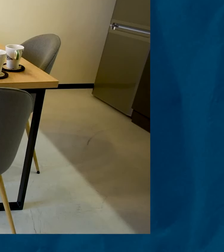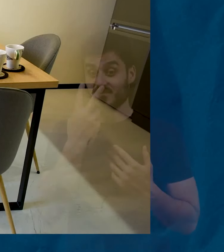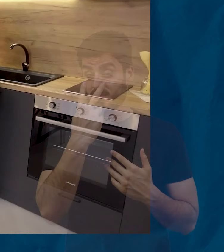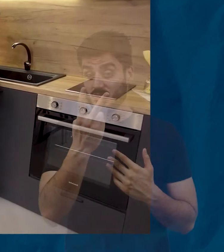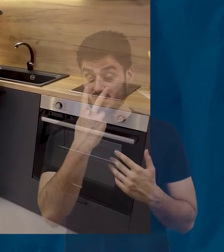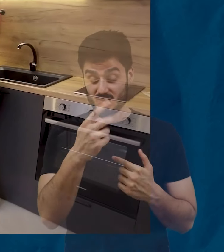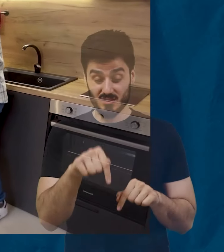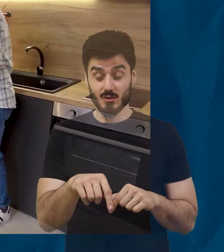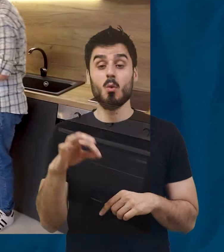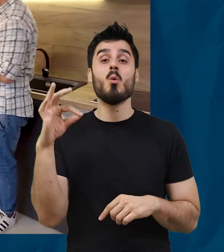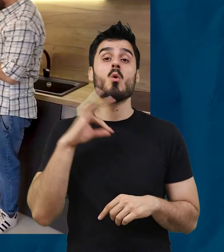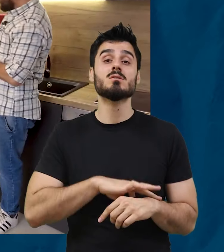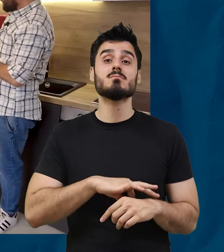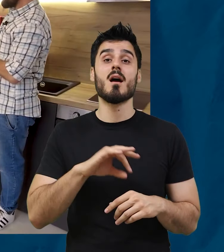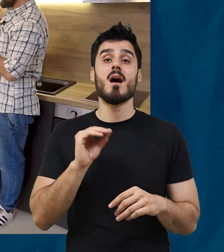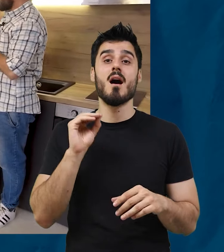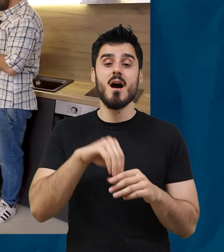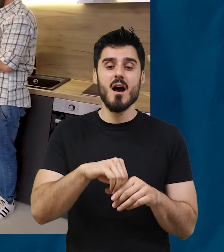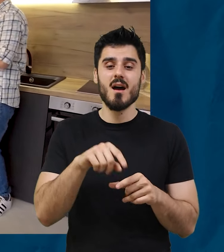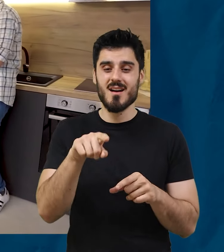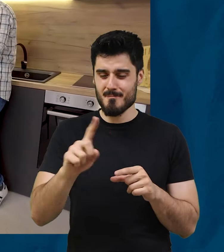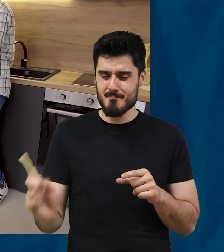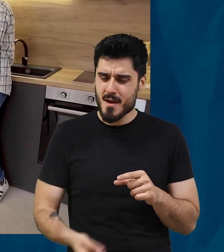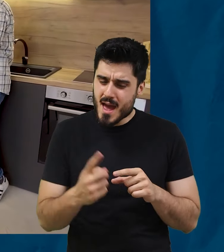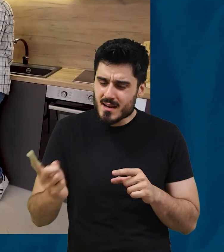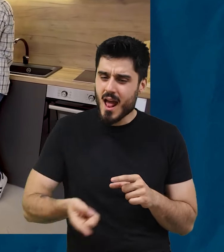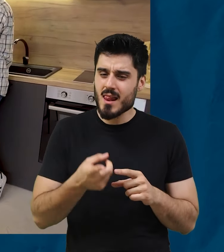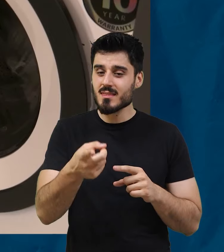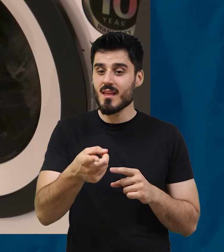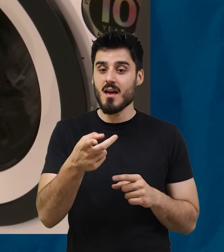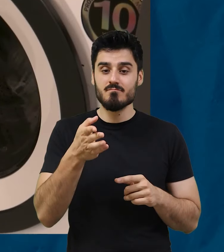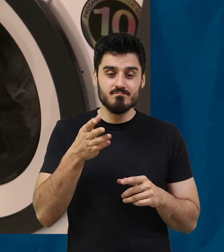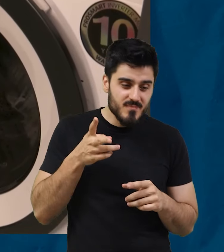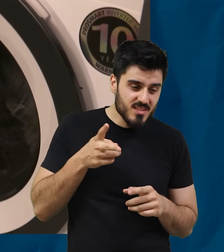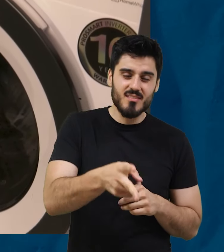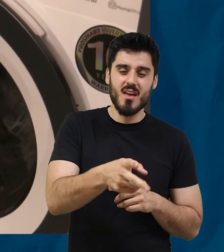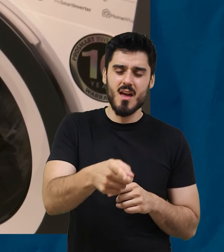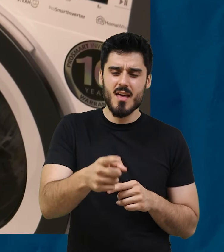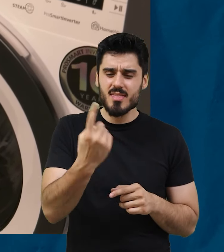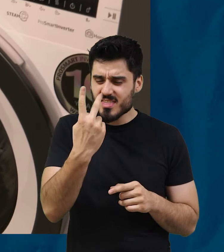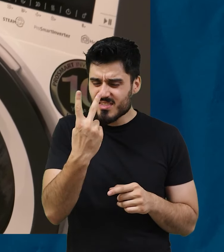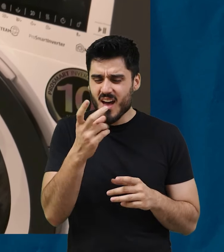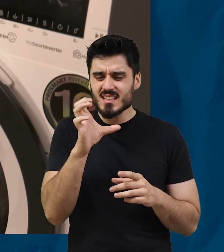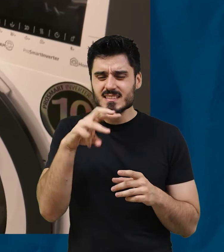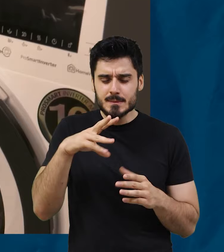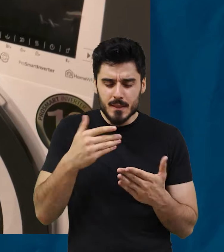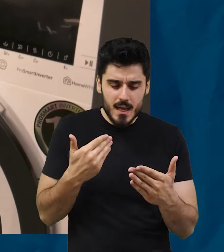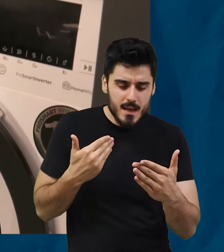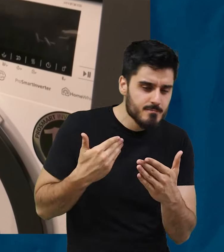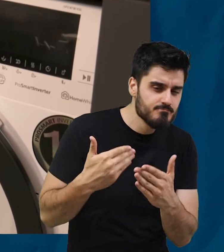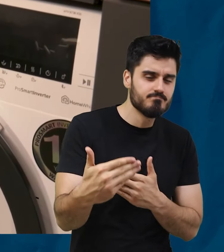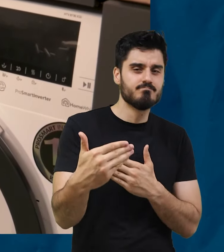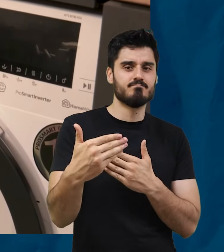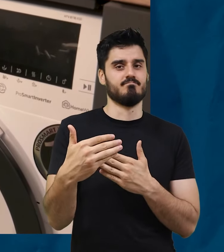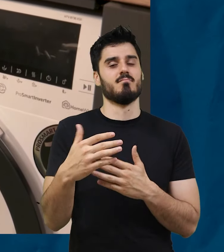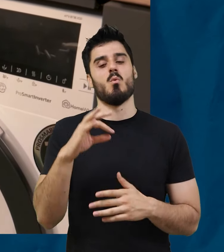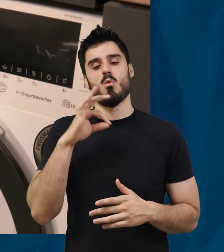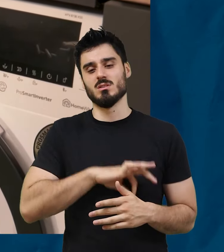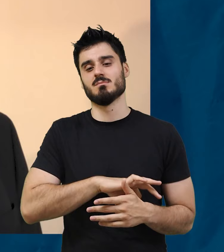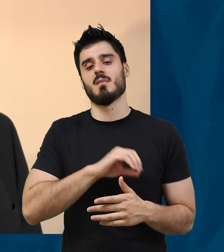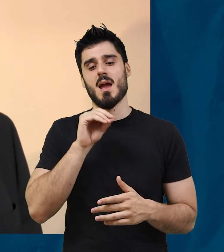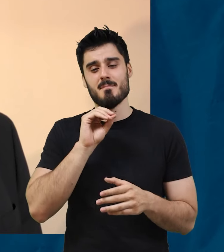Ето виждате, че успяхме да вкараме сушилния и пералния с 2 см по-дълбоко от всички останали, но успяхме да я вкараме